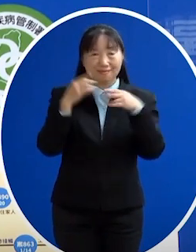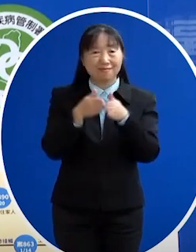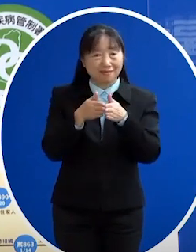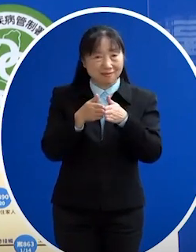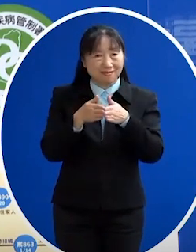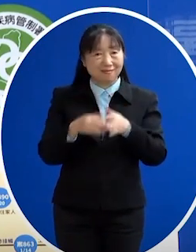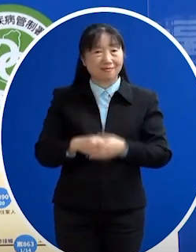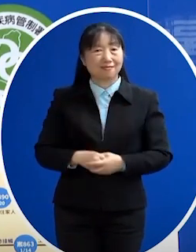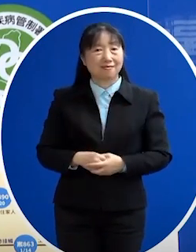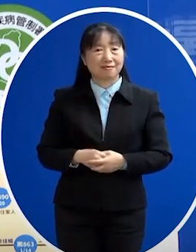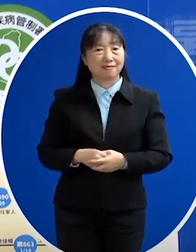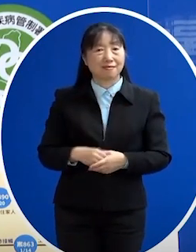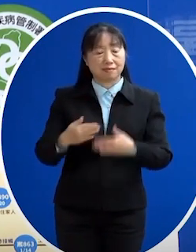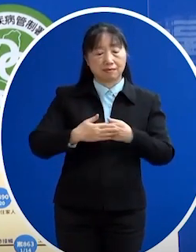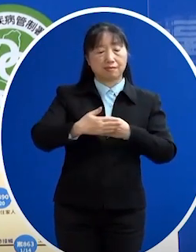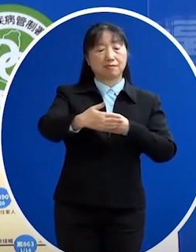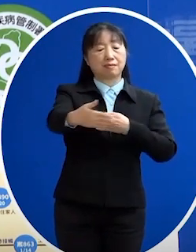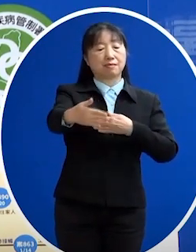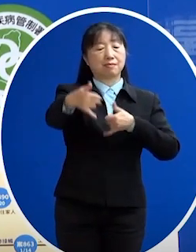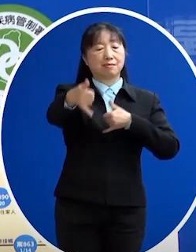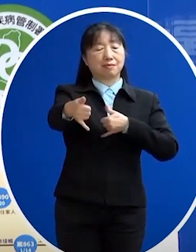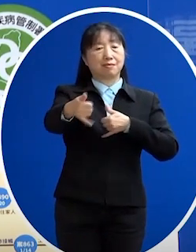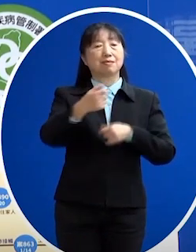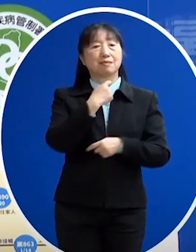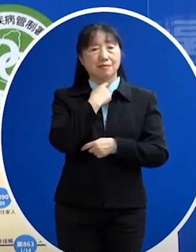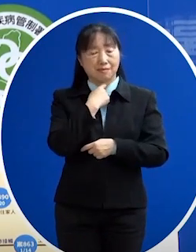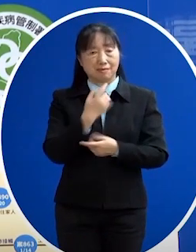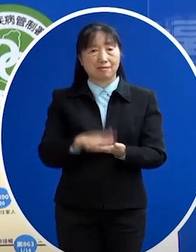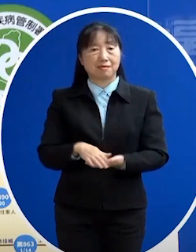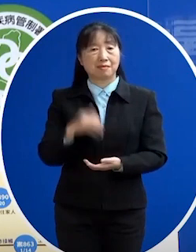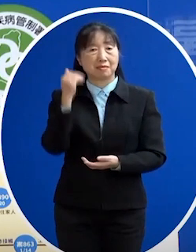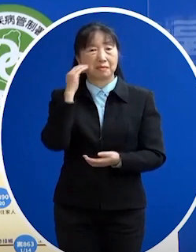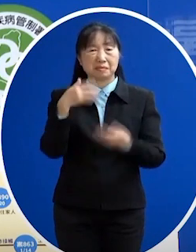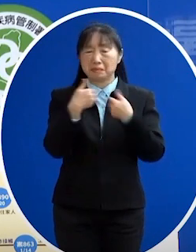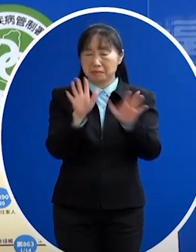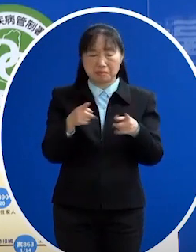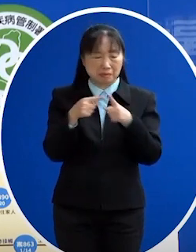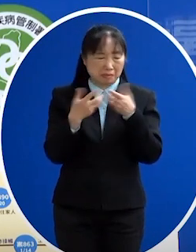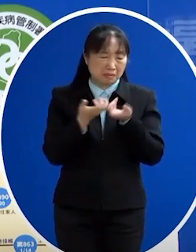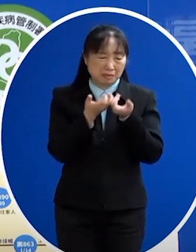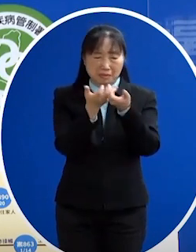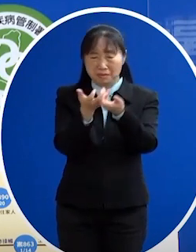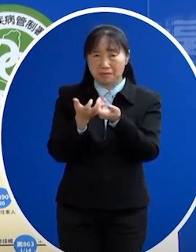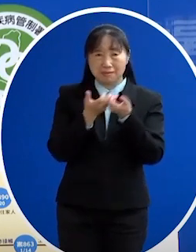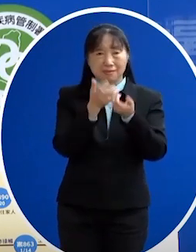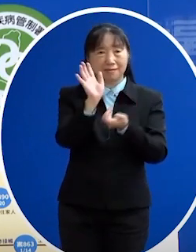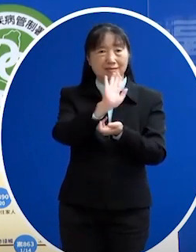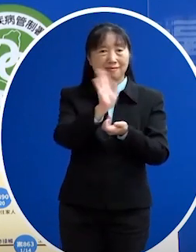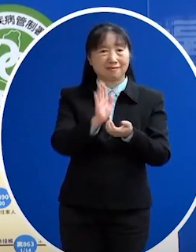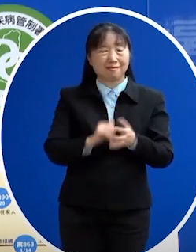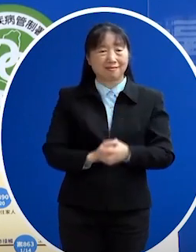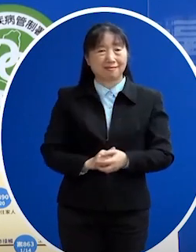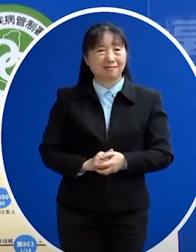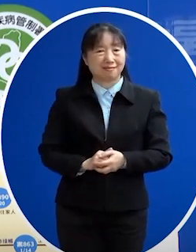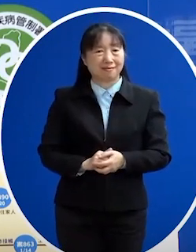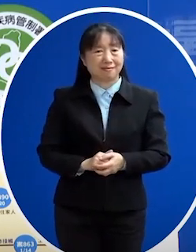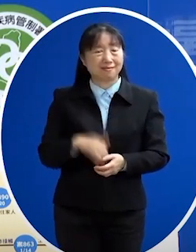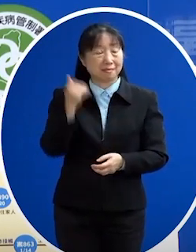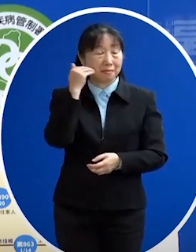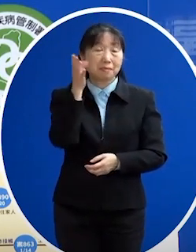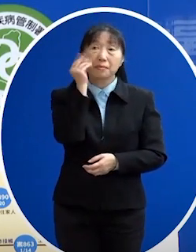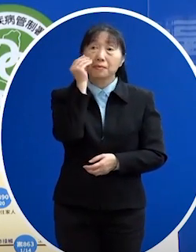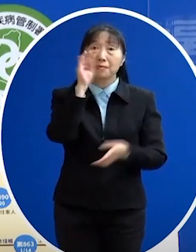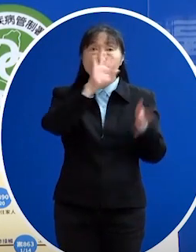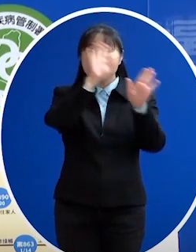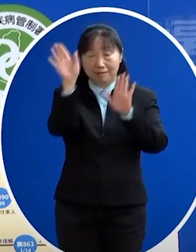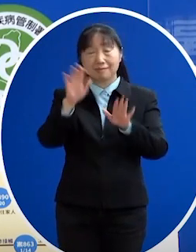手、戴口罩，那保持社交距离，卖艺狼 K 狼了哈。 好，总是你可以找到一个，你要看风景也可以